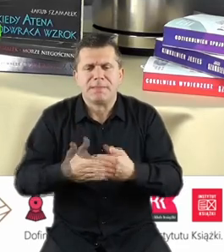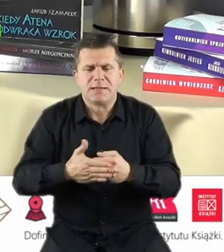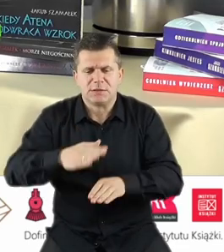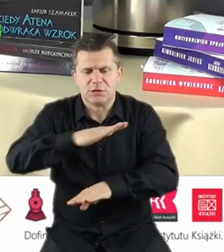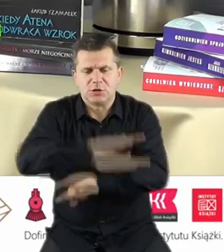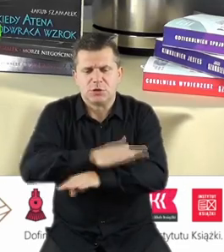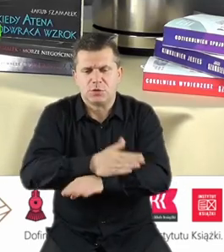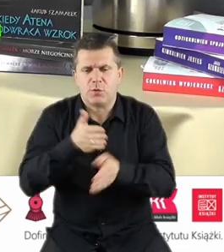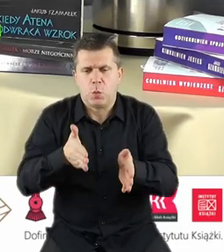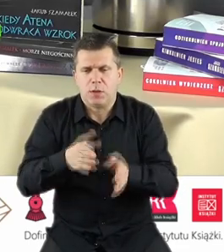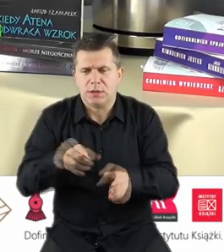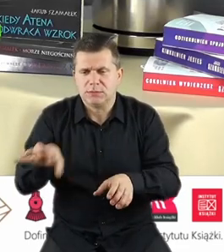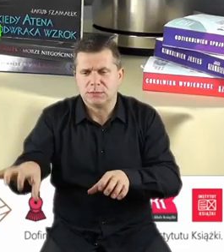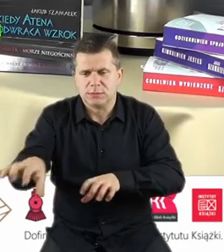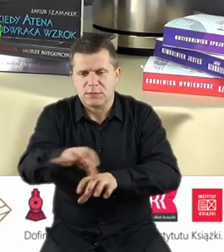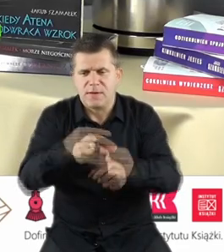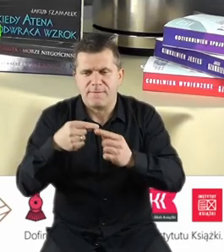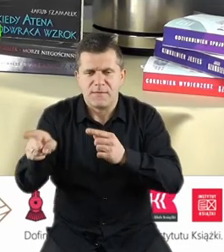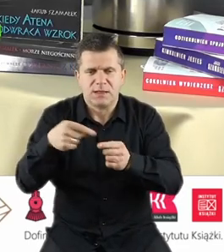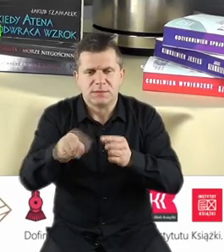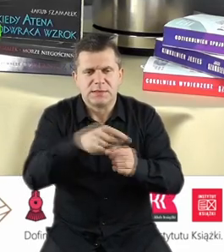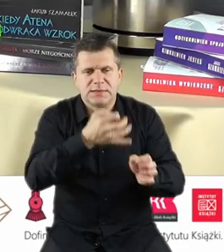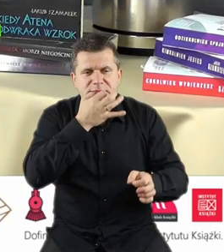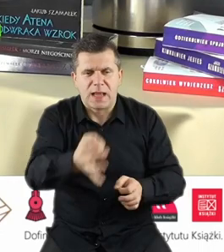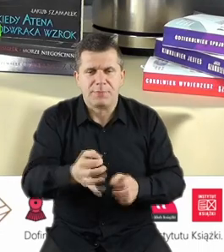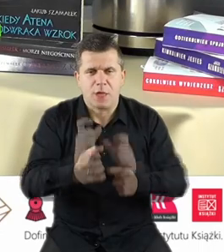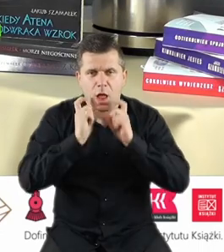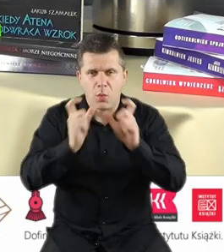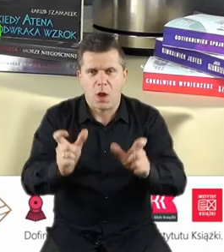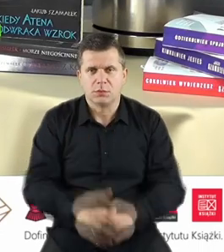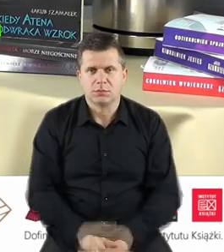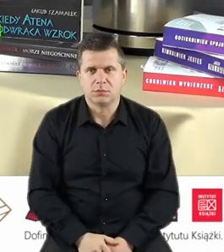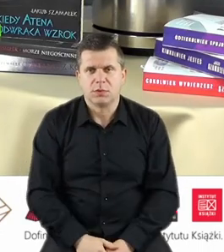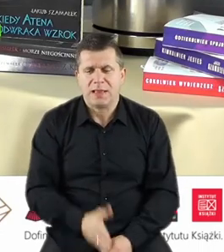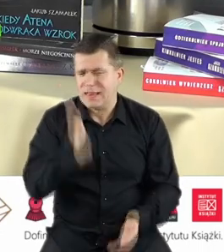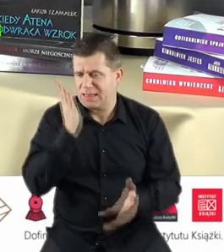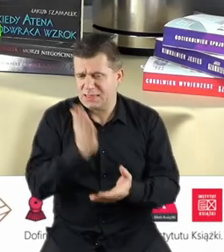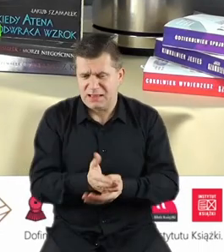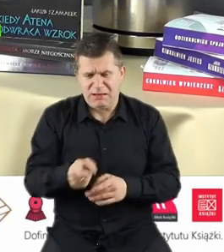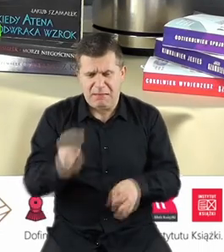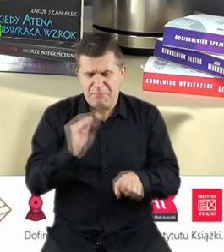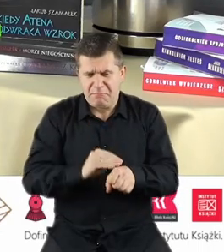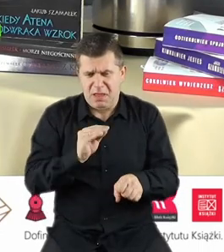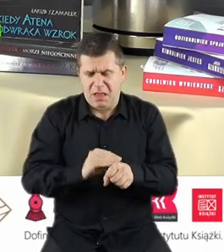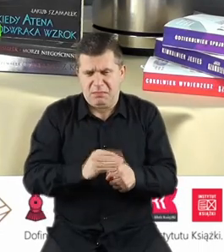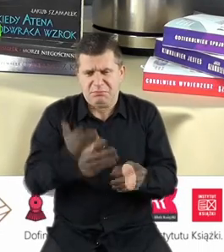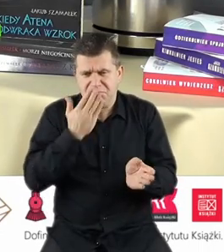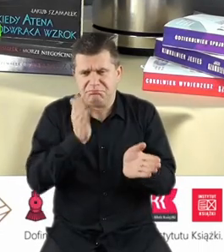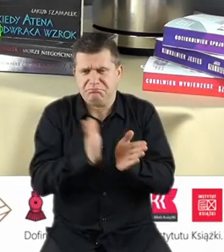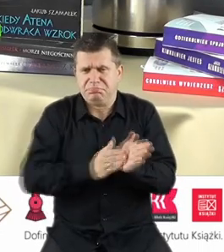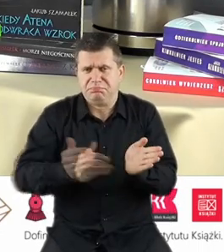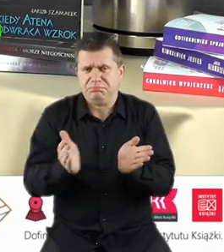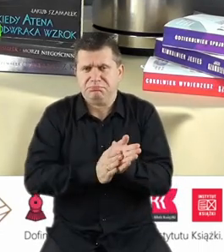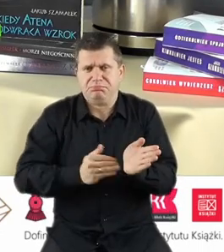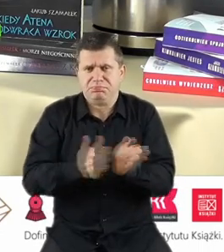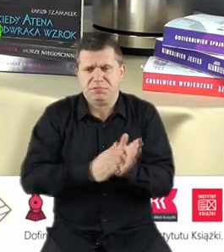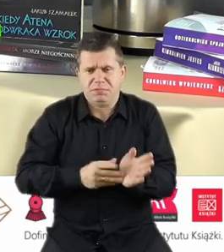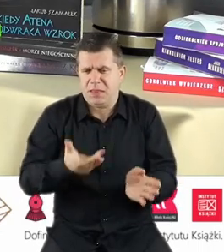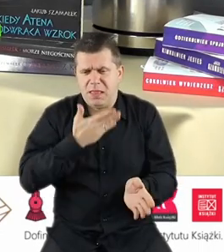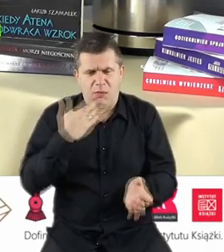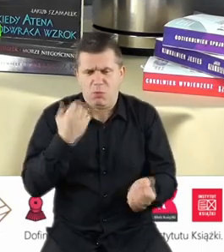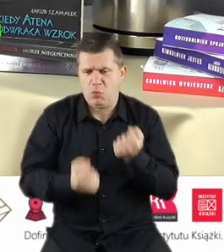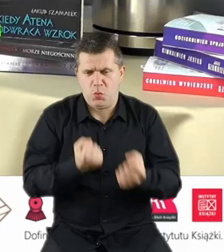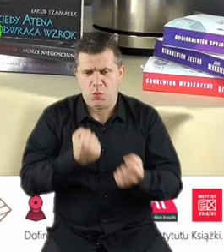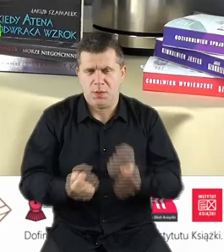ulicy, wysyłał takie zapytania. I używając tylko tych metod, czyli to nie są żadne te